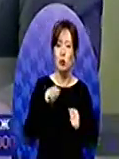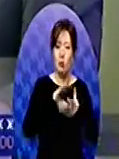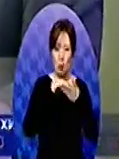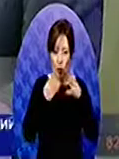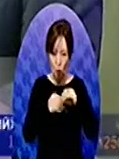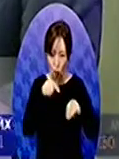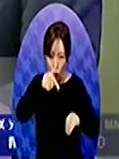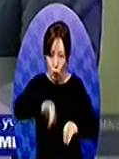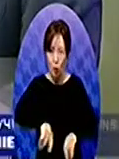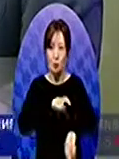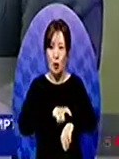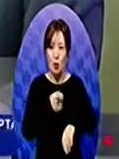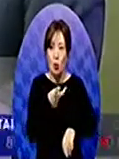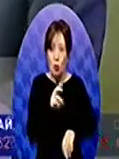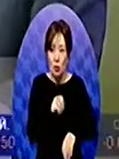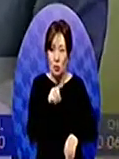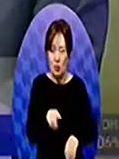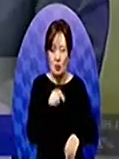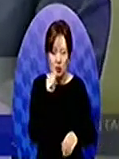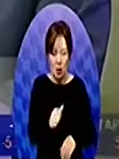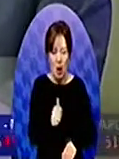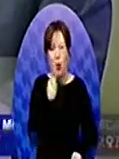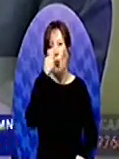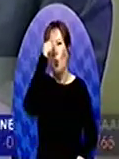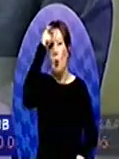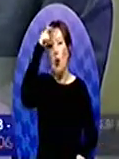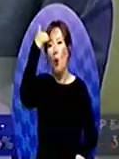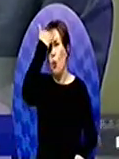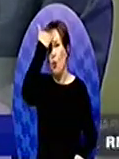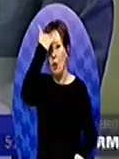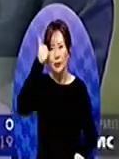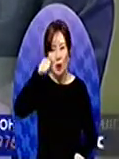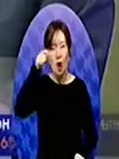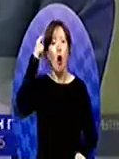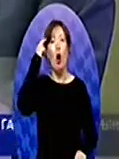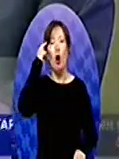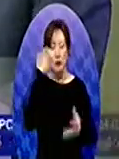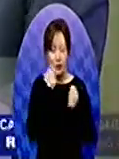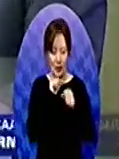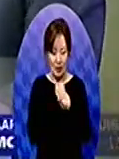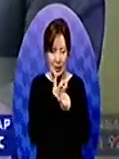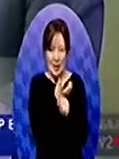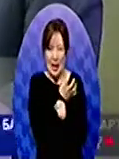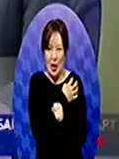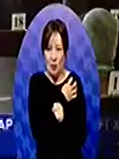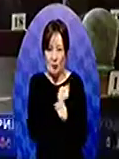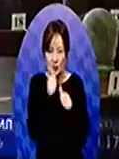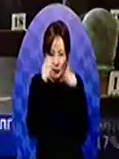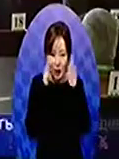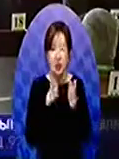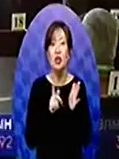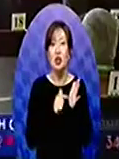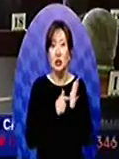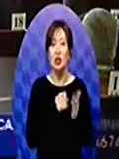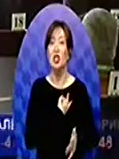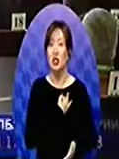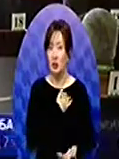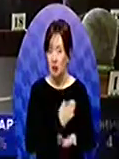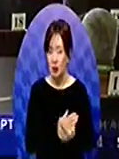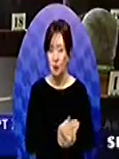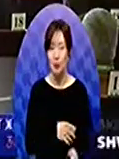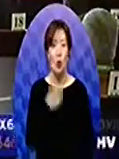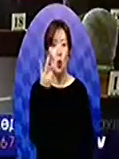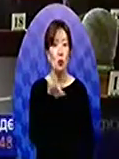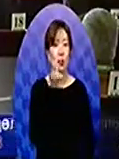цэнийг ухаан ойлгож нэн хариуцлагатай хандан гэдэгт бүрэн итгэлтэй байна. Үндсэн хуульд нэмэлт